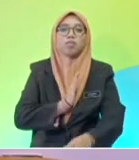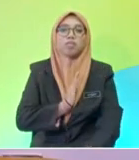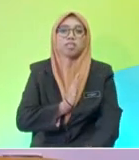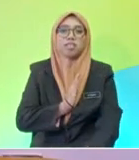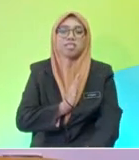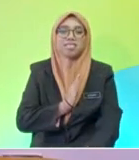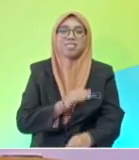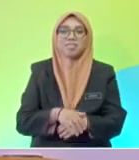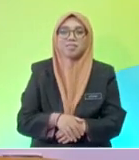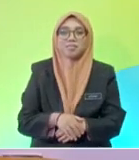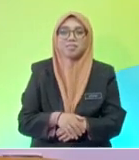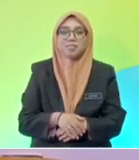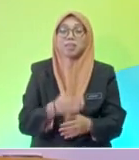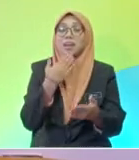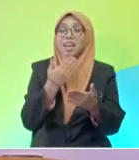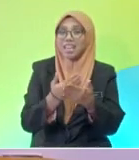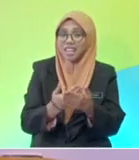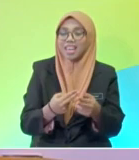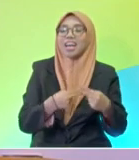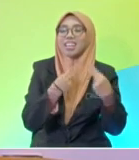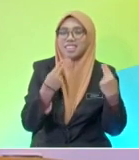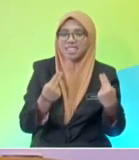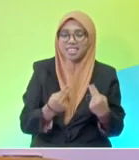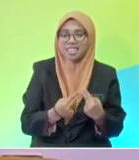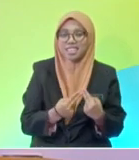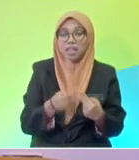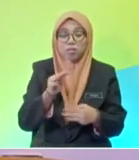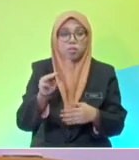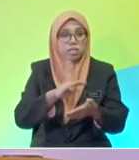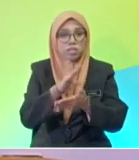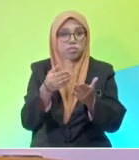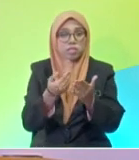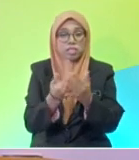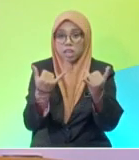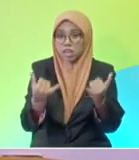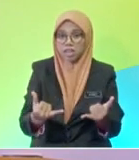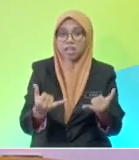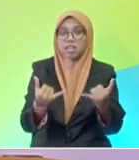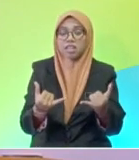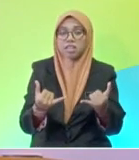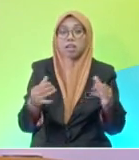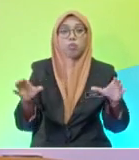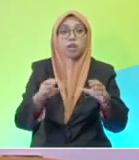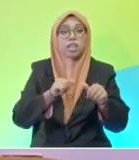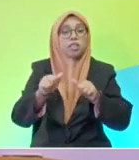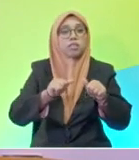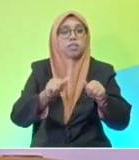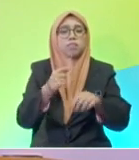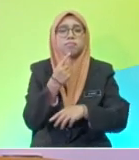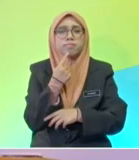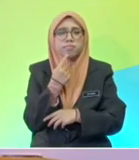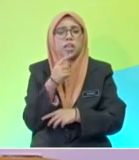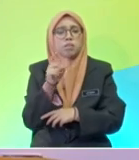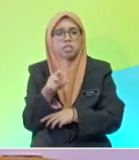baik hati oke murid-murid semua jadi untuk saya kali ini kita akan buat sedikit activity masih